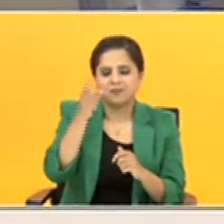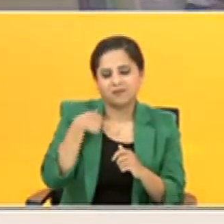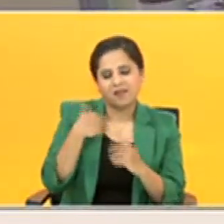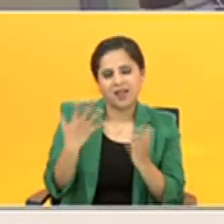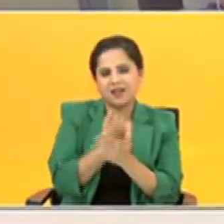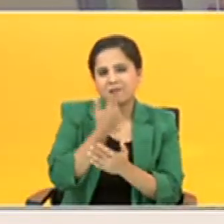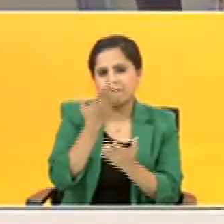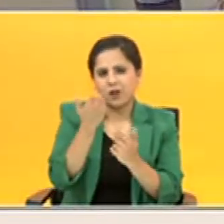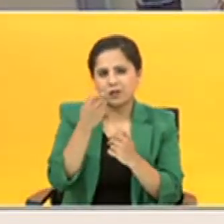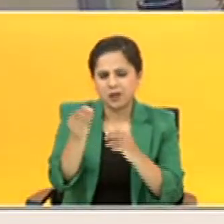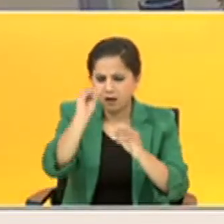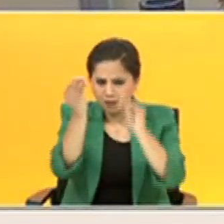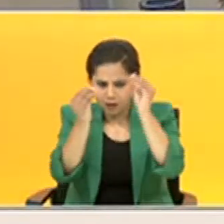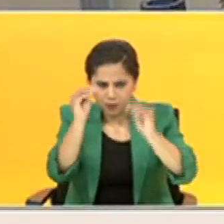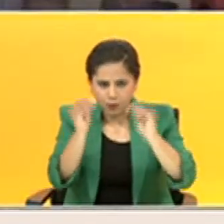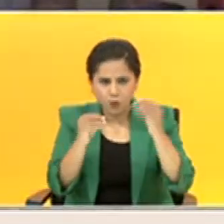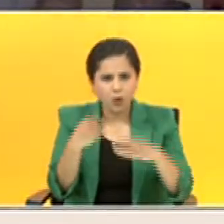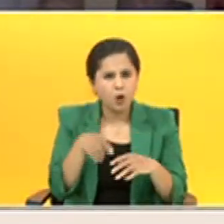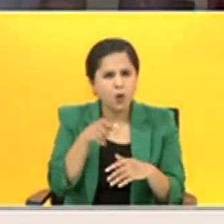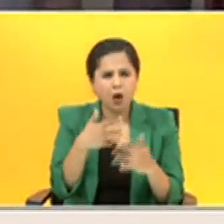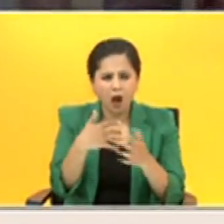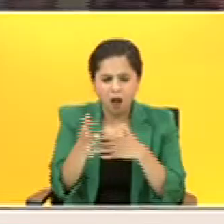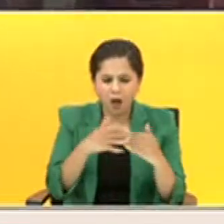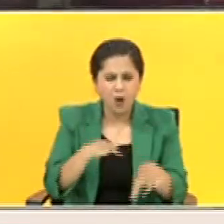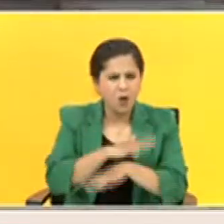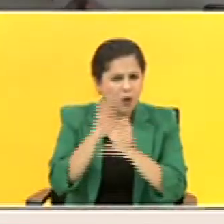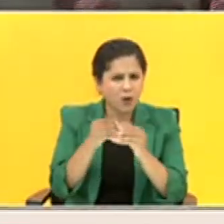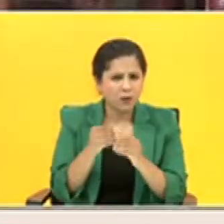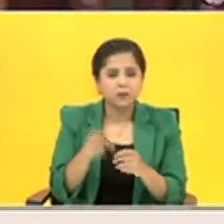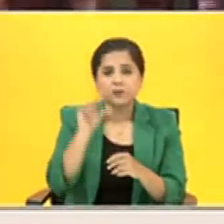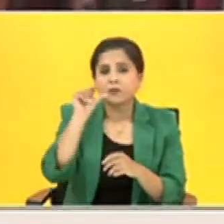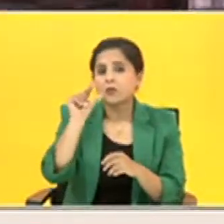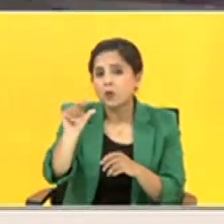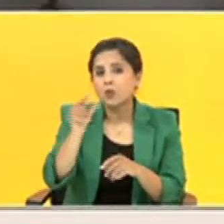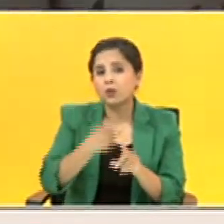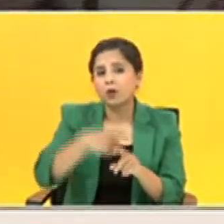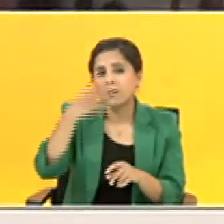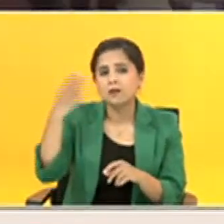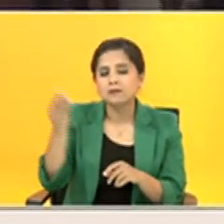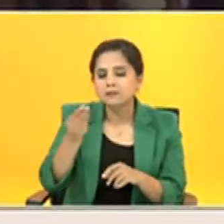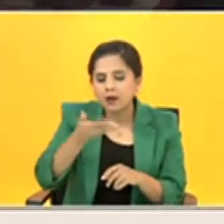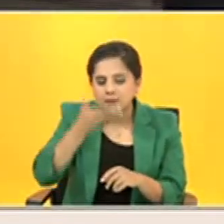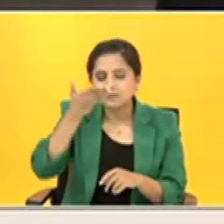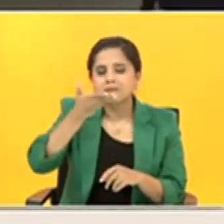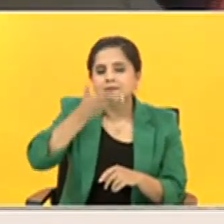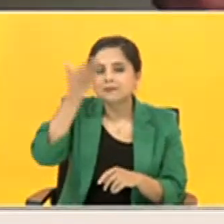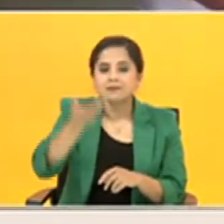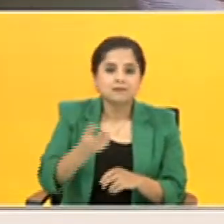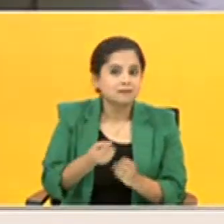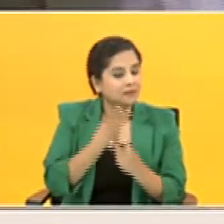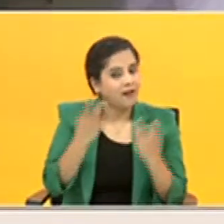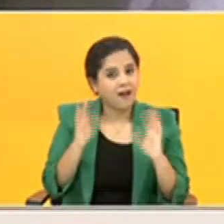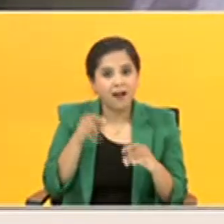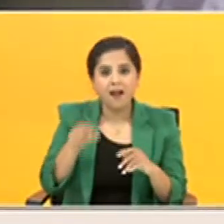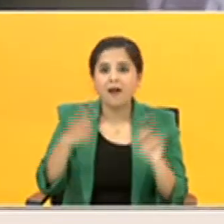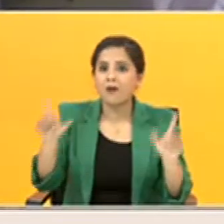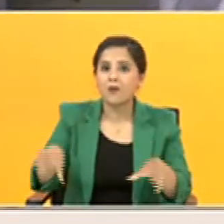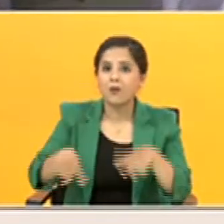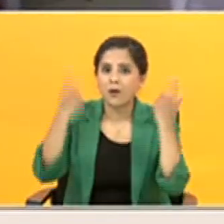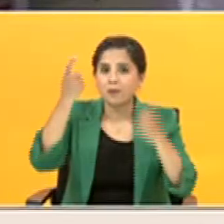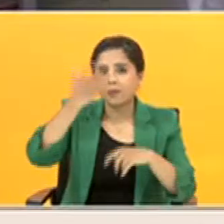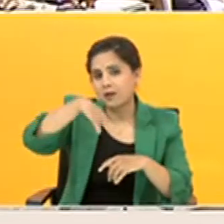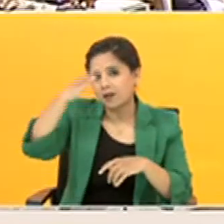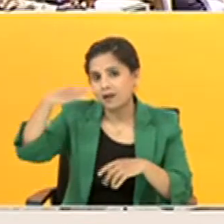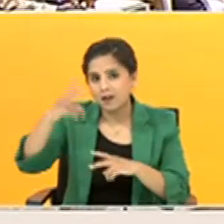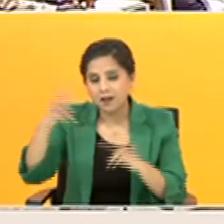है। उनकी हर रचना में उत्तराखंड की मिट्टी की खुशबू होती है। कभी पहाड़ों के लोक